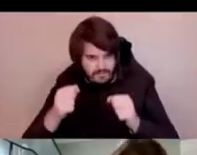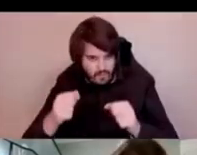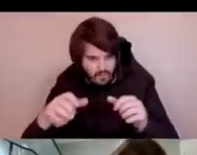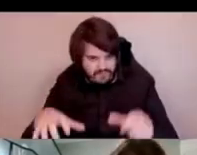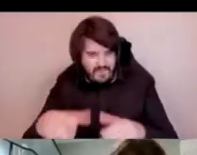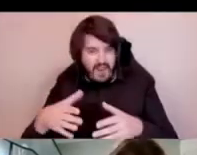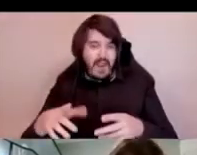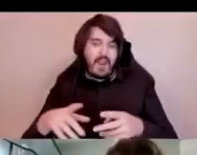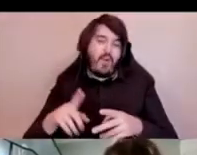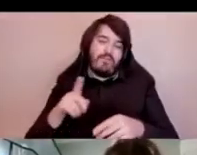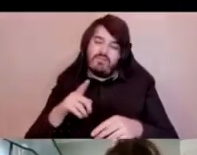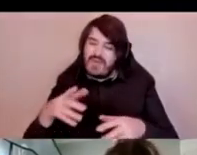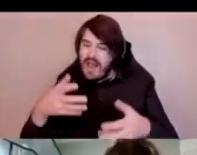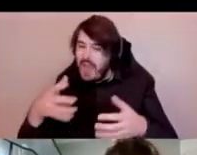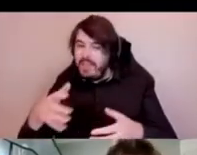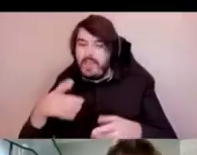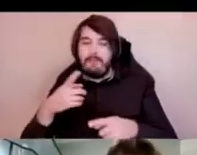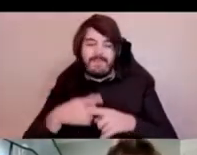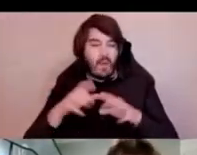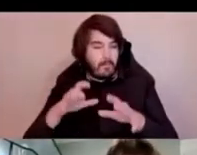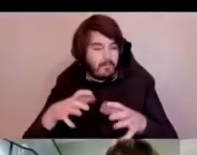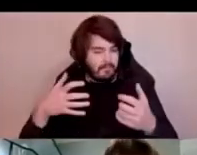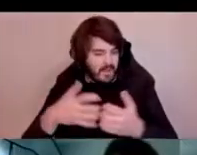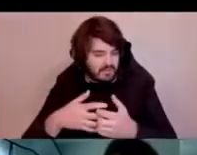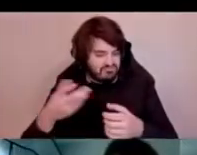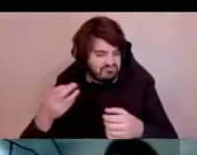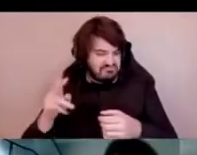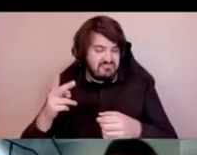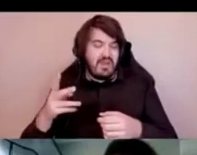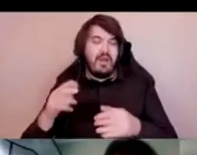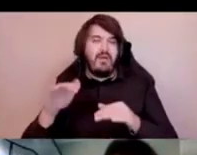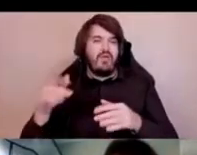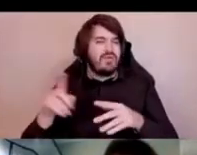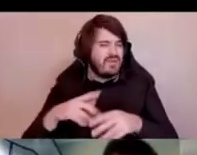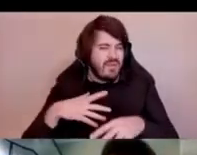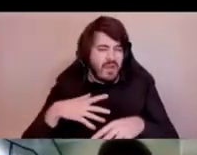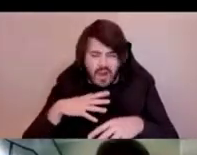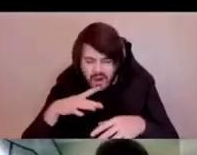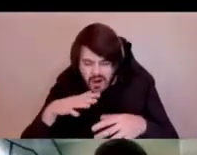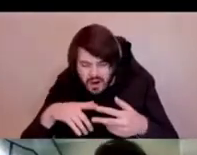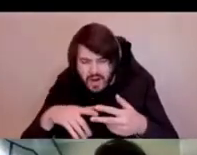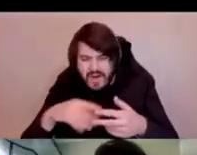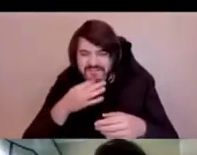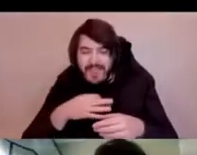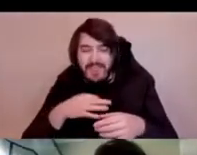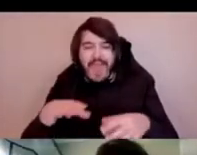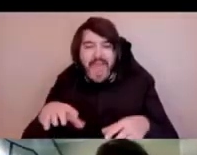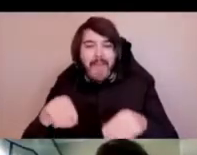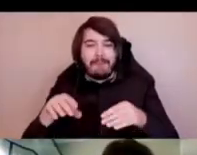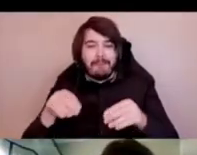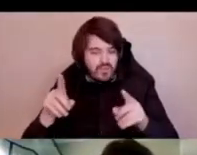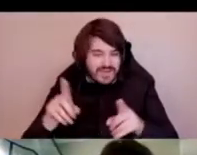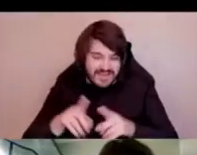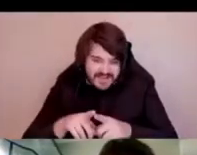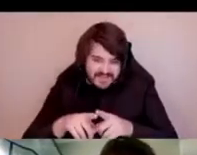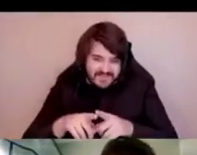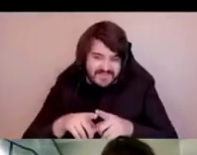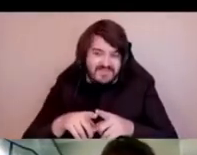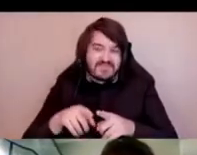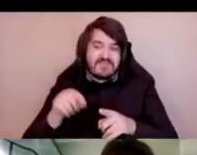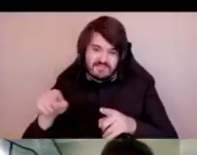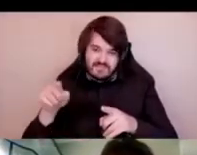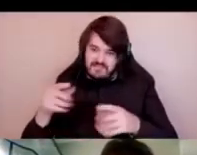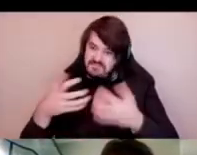qui ont besoin de mi-ombre, qui survivent très bien. Et puis, il y a les fines herbes